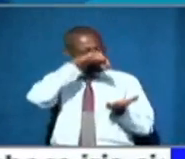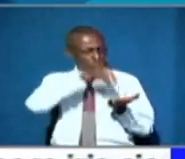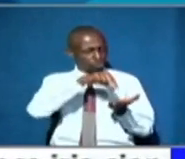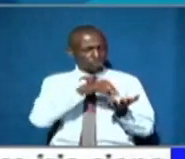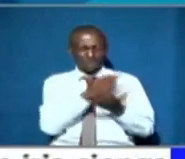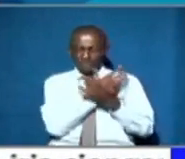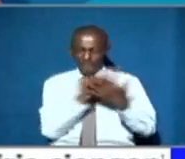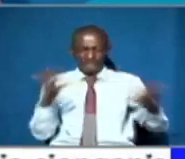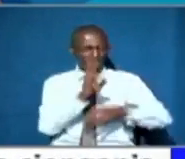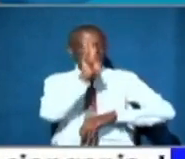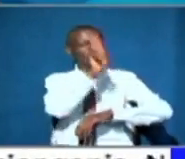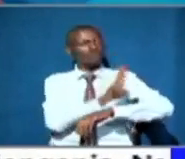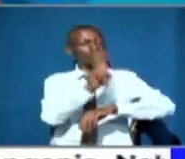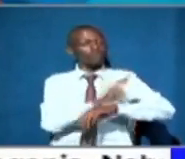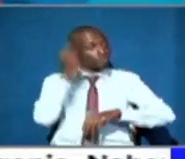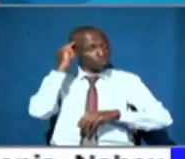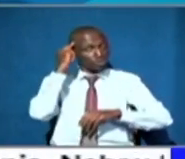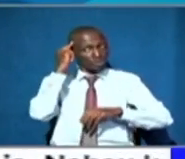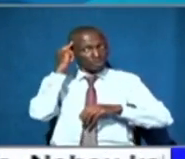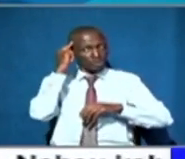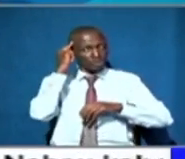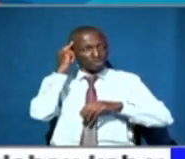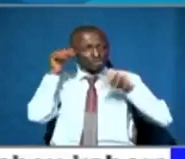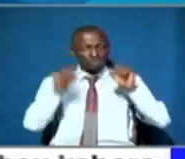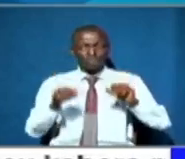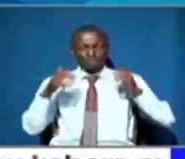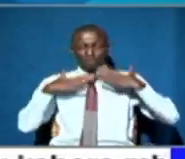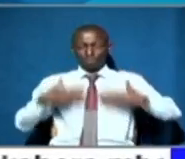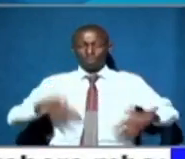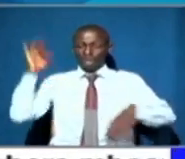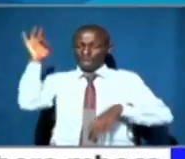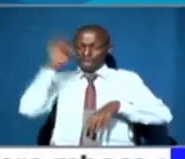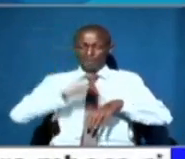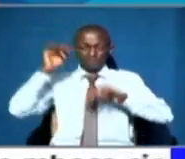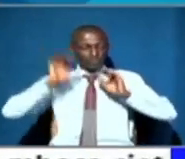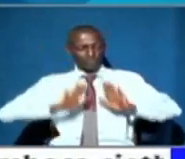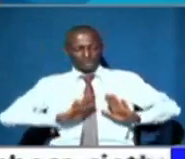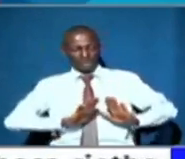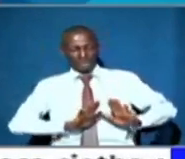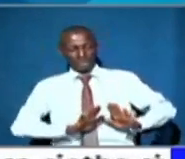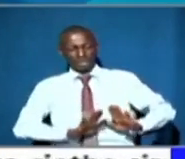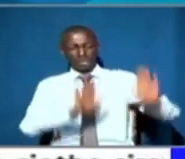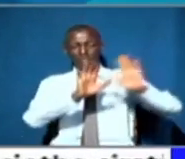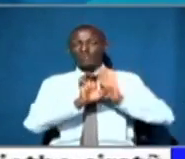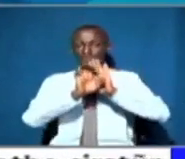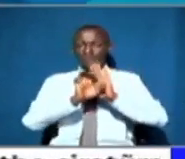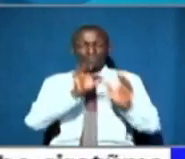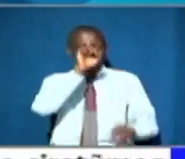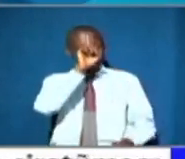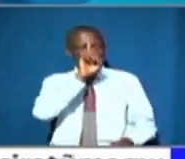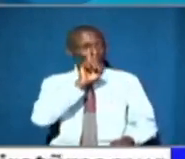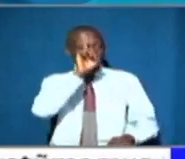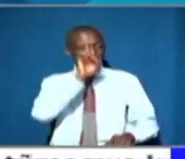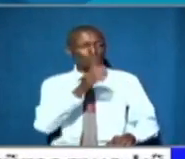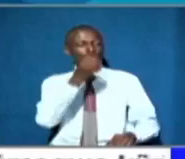watumira nigigukurehere thina mwiriini tigana nakio kuhegere mfano angikorwo we waria bosho nikurehagira